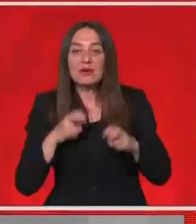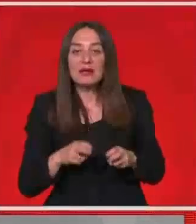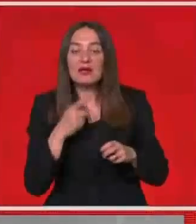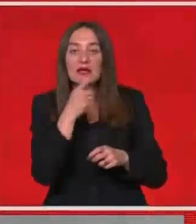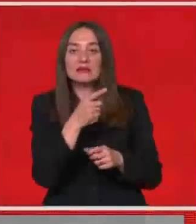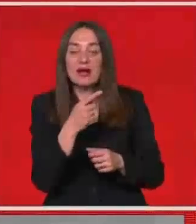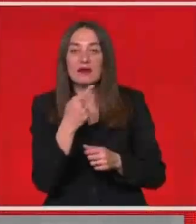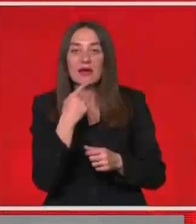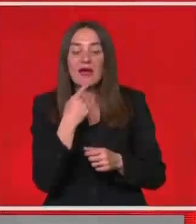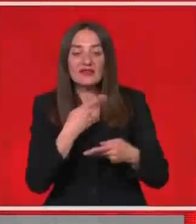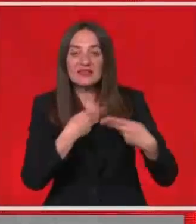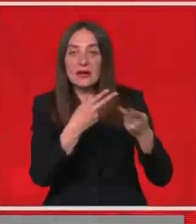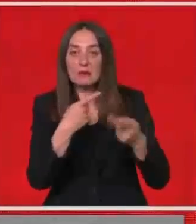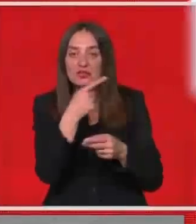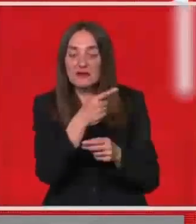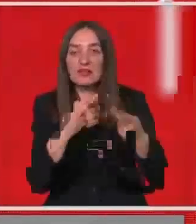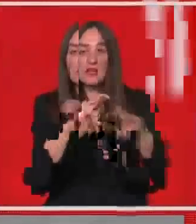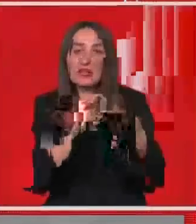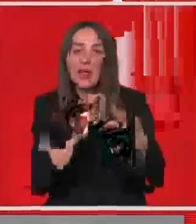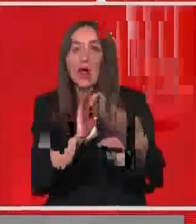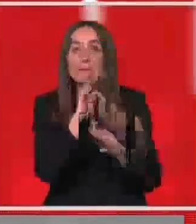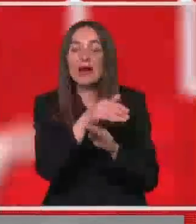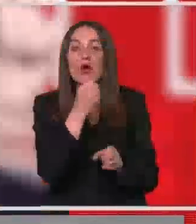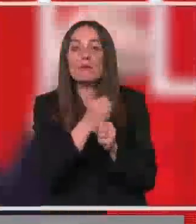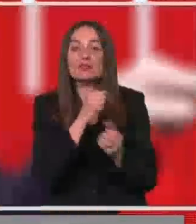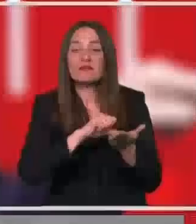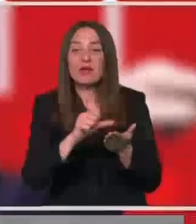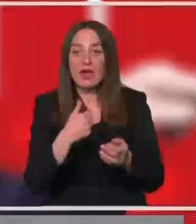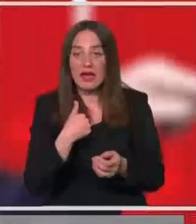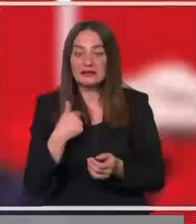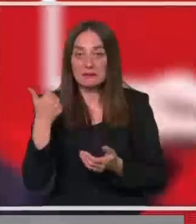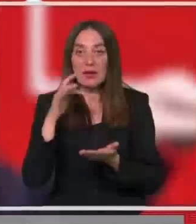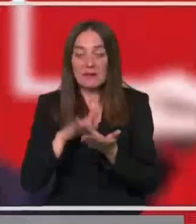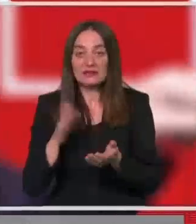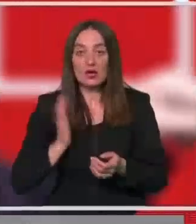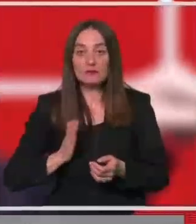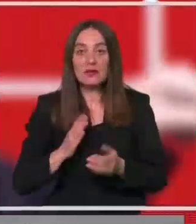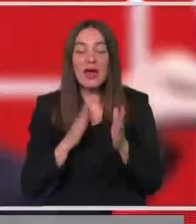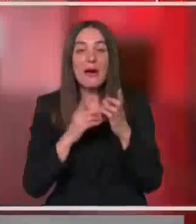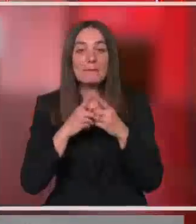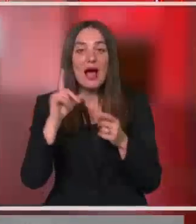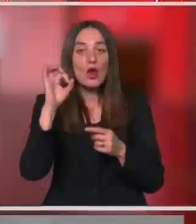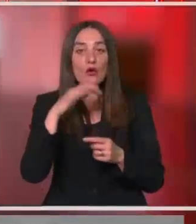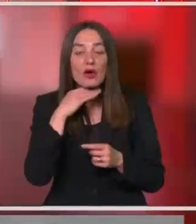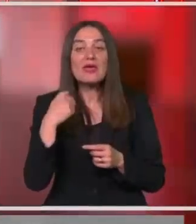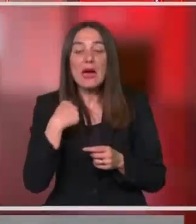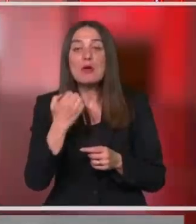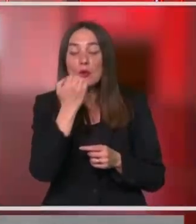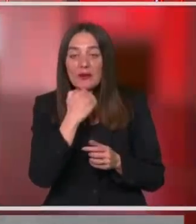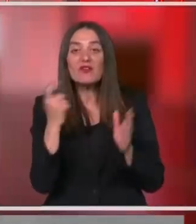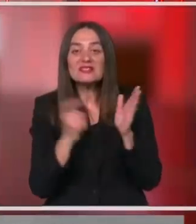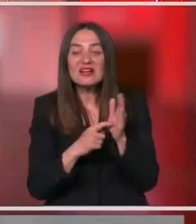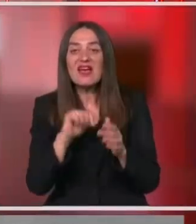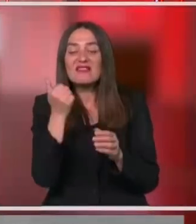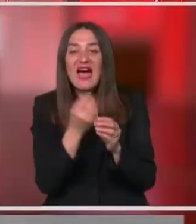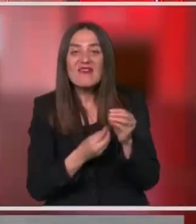hazard, da distribucija tih sredstava ide preko poslovnih banaka. Ja da sam na mestu gospodina Malog, ja bih upravo insistirao da